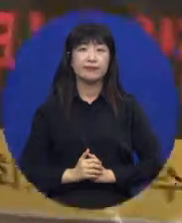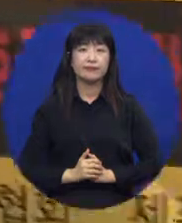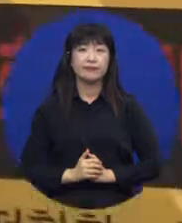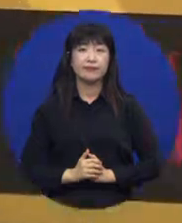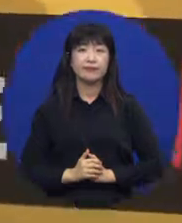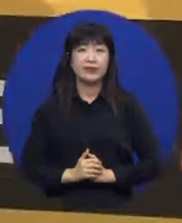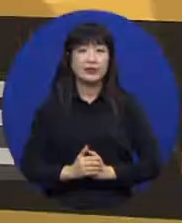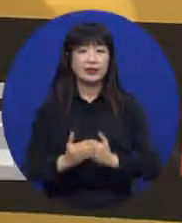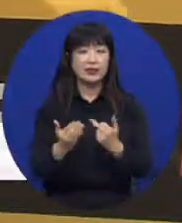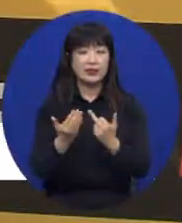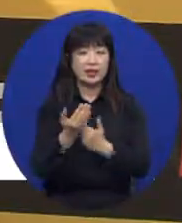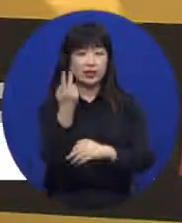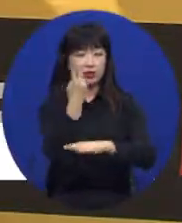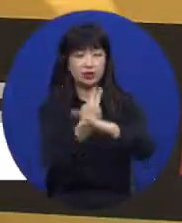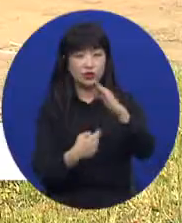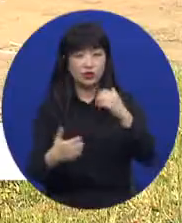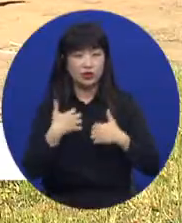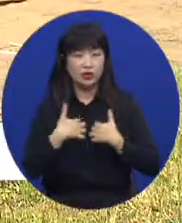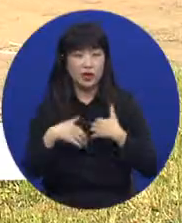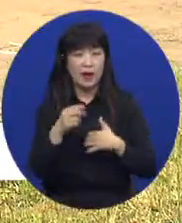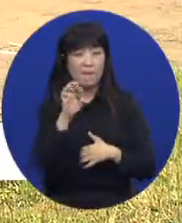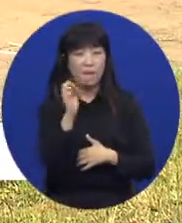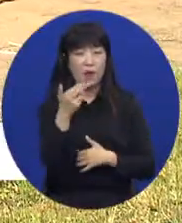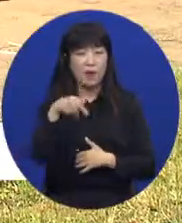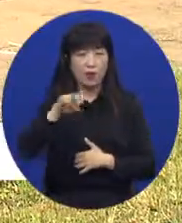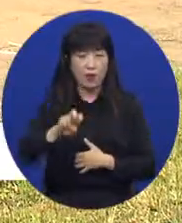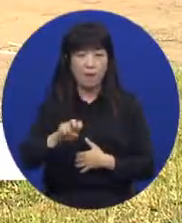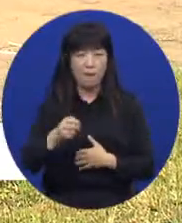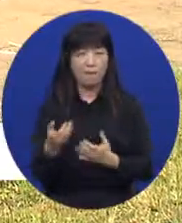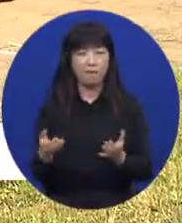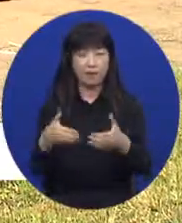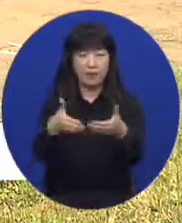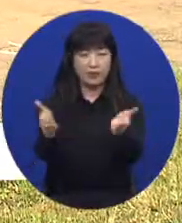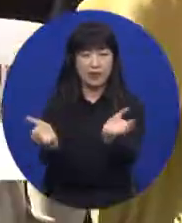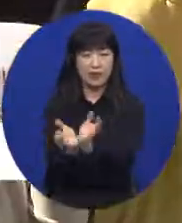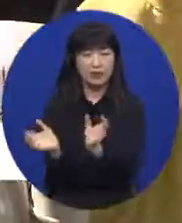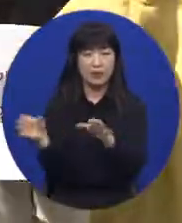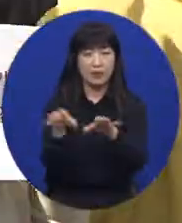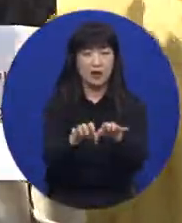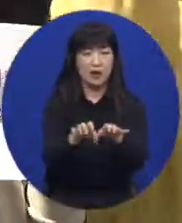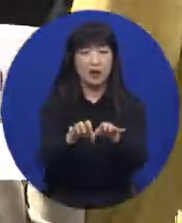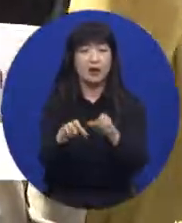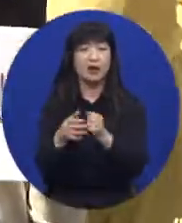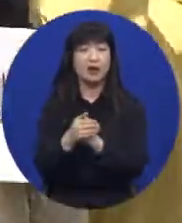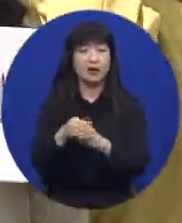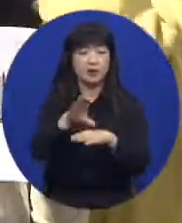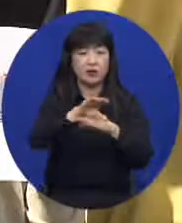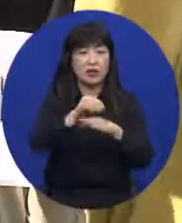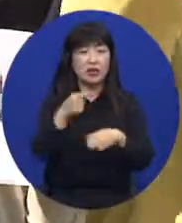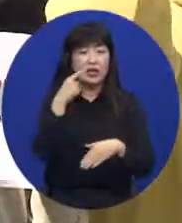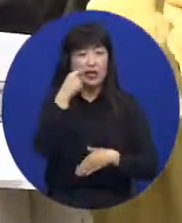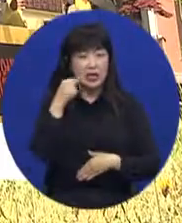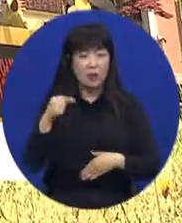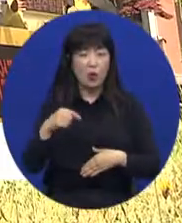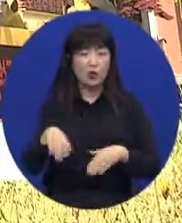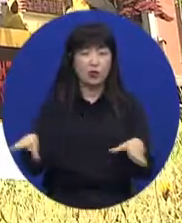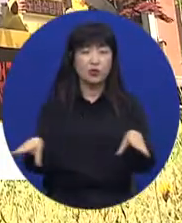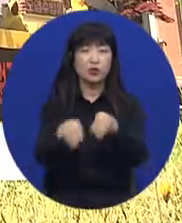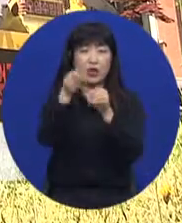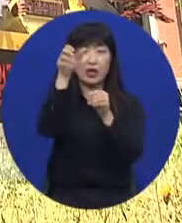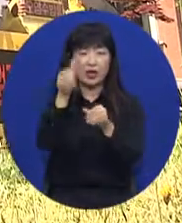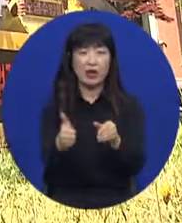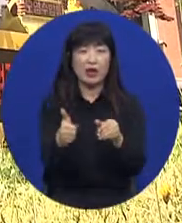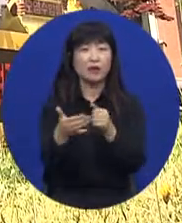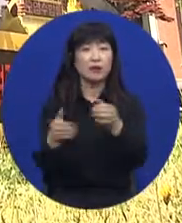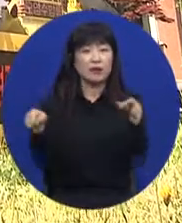제주 수중 레저협회와 바다 포럼 회원들이 주제주 일본 총영사관 앞에서 집회를 열고